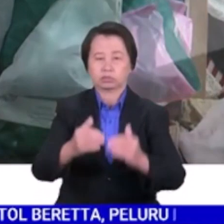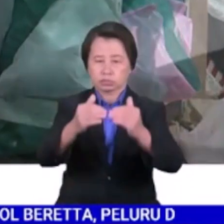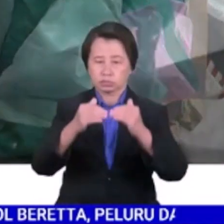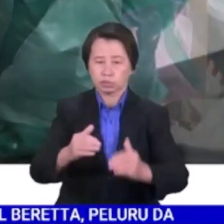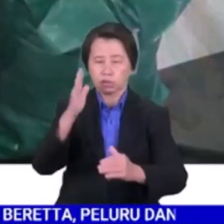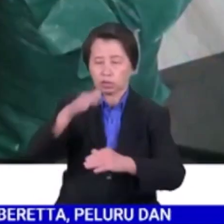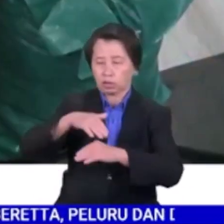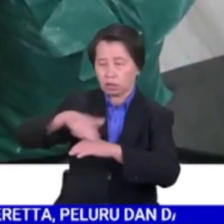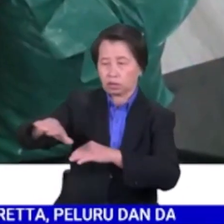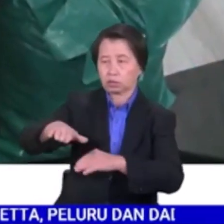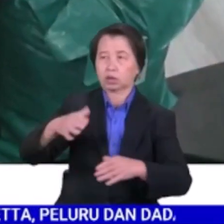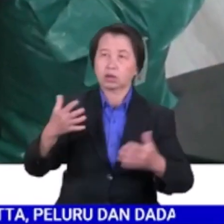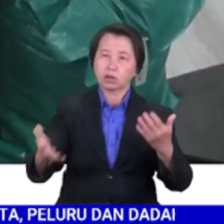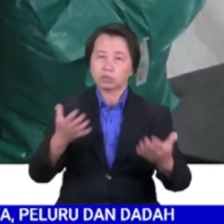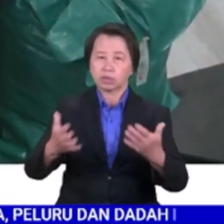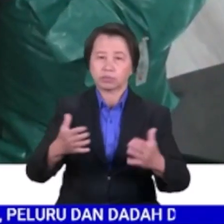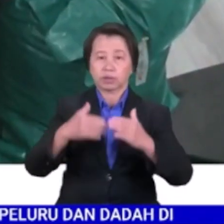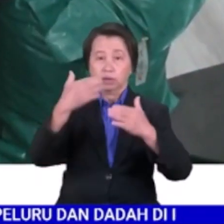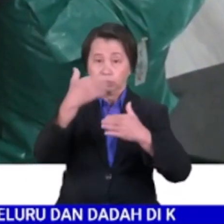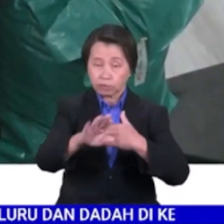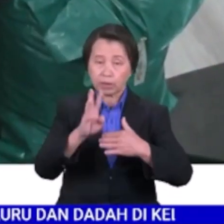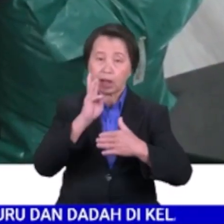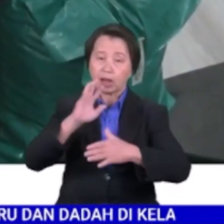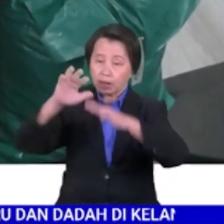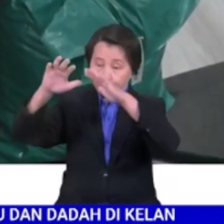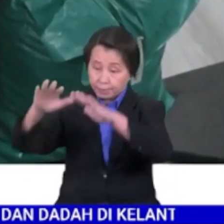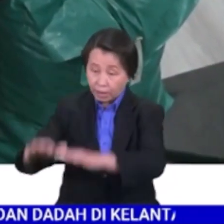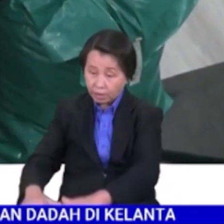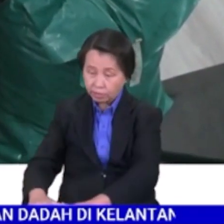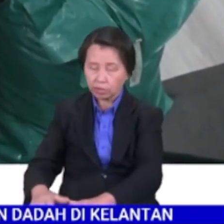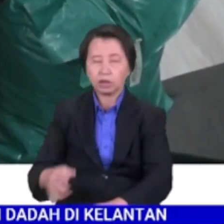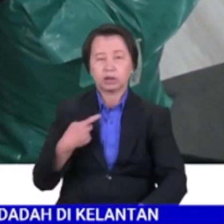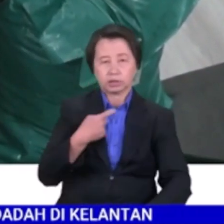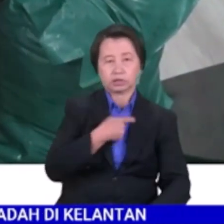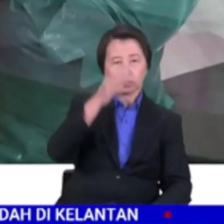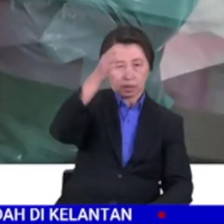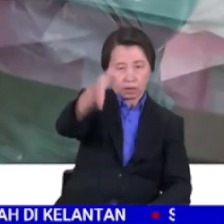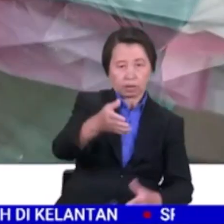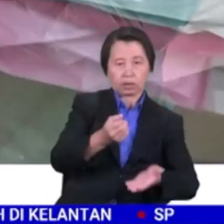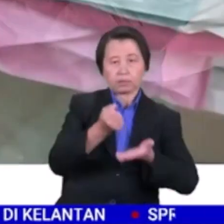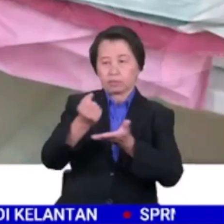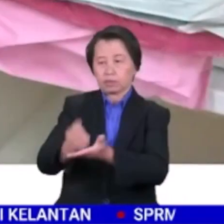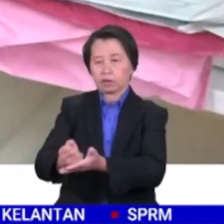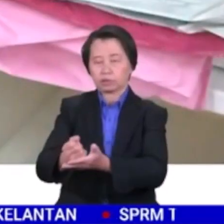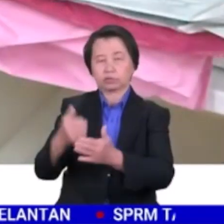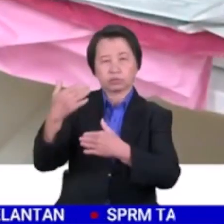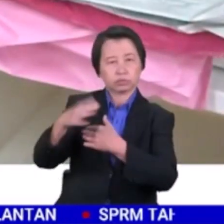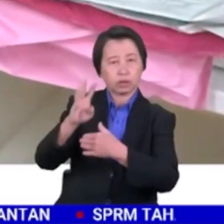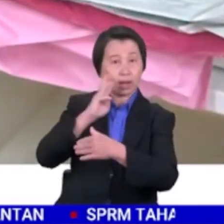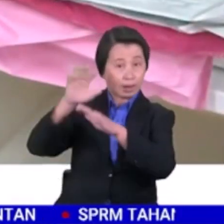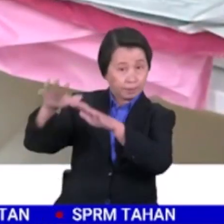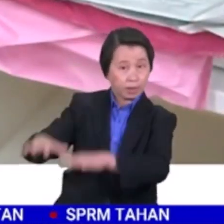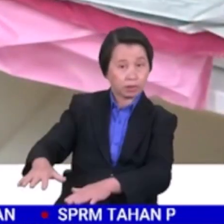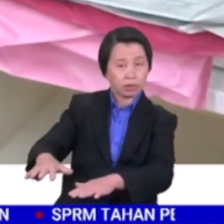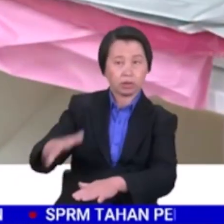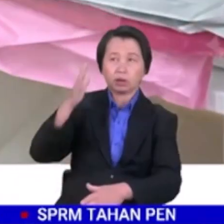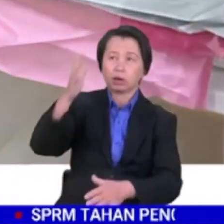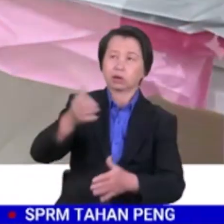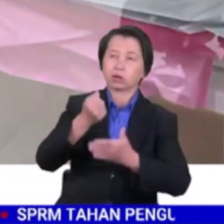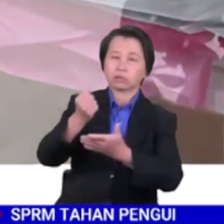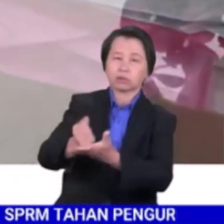hantar mungkin pasca banjir, yang mana kita akan bantu mereka dari segi pasca untuk